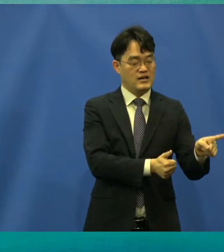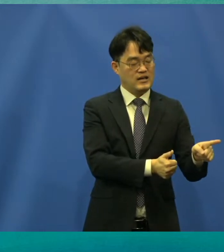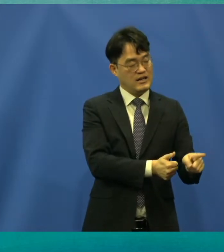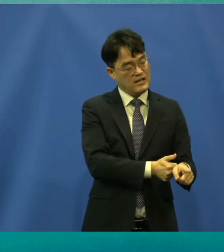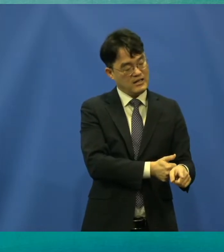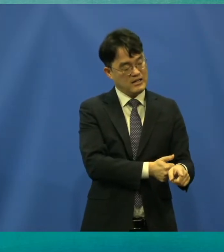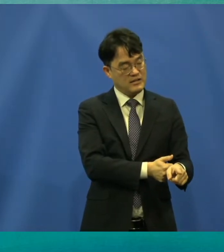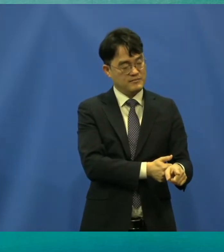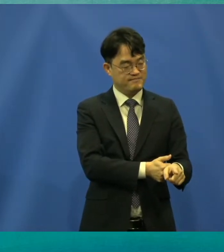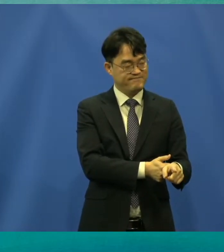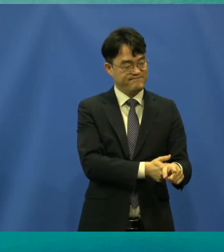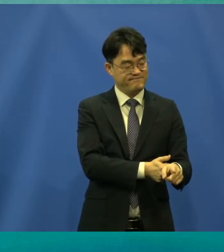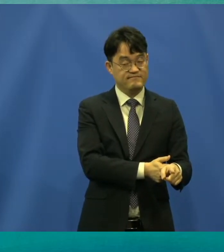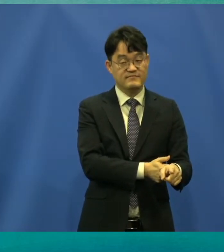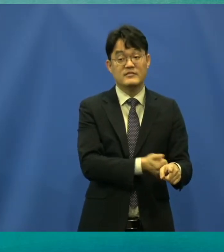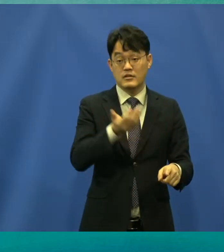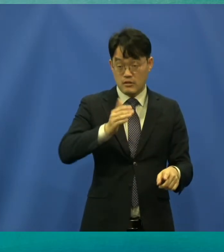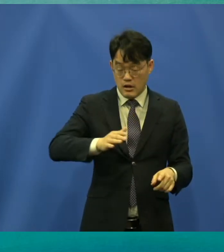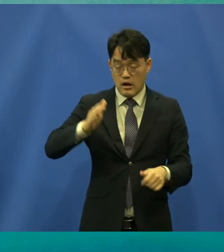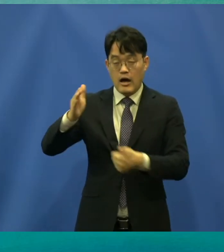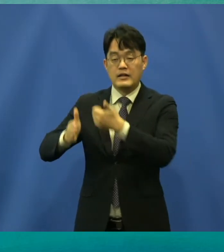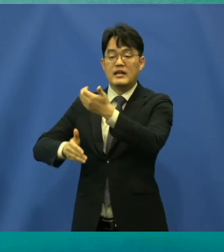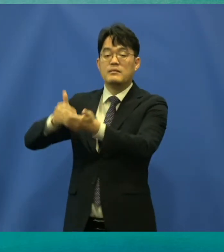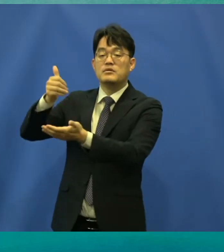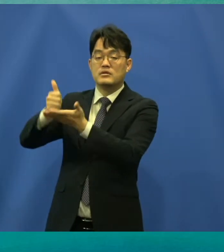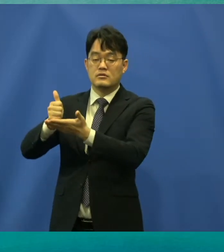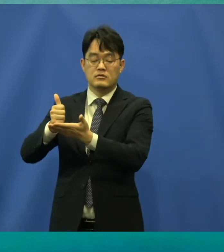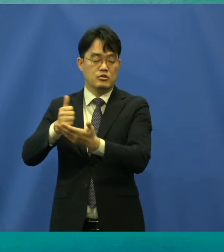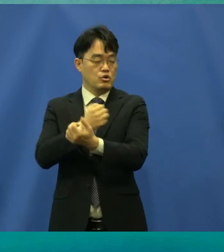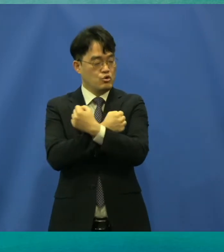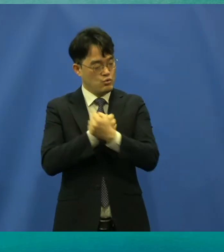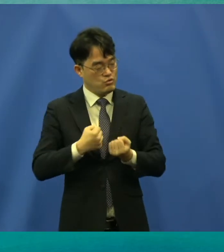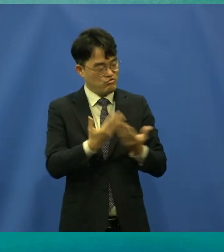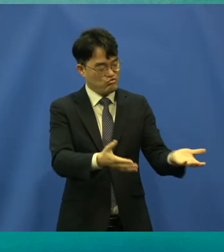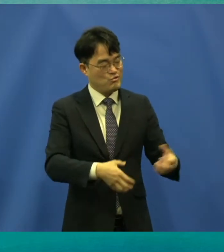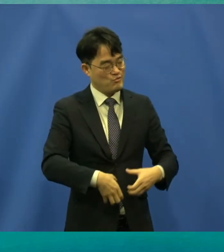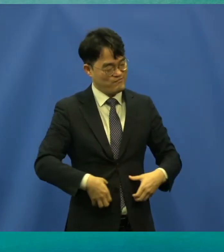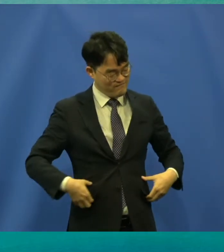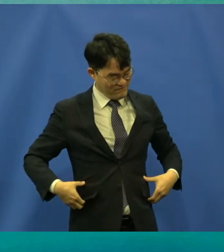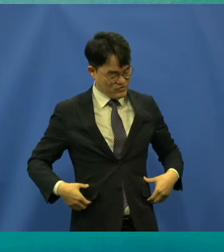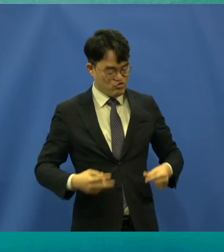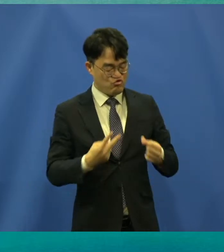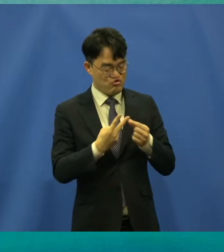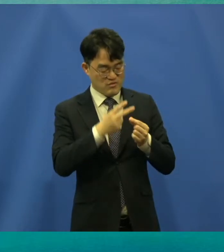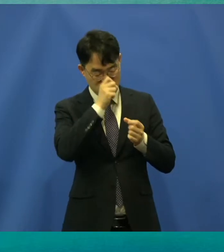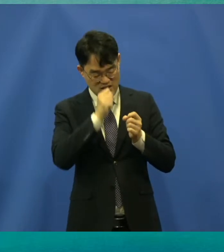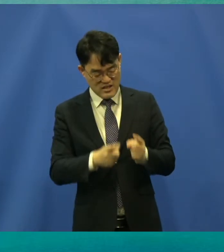세상 같으면 그렇지 않죠. 요나야, 집으로 가라.